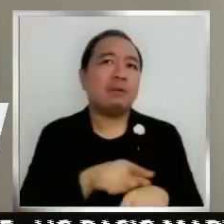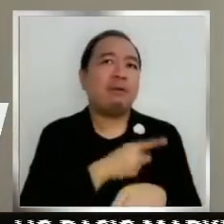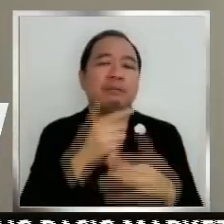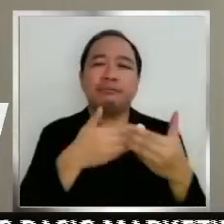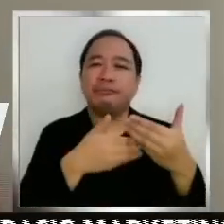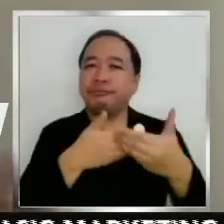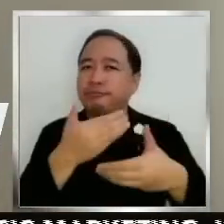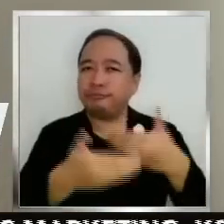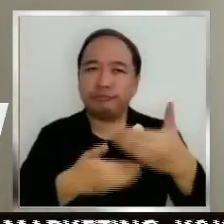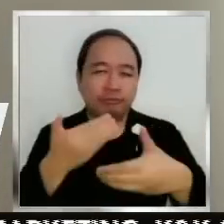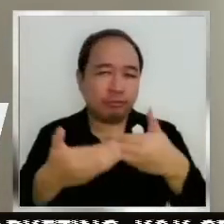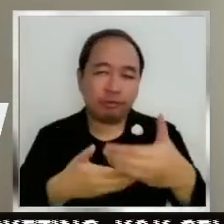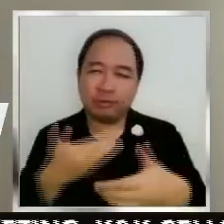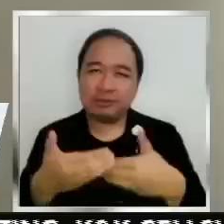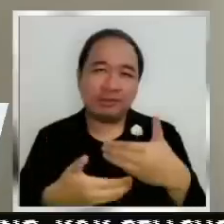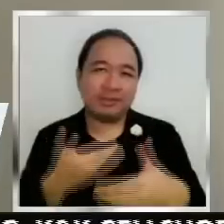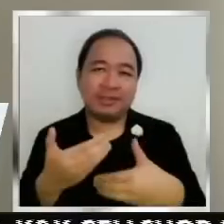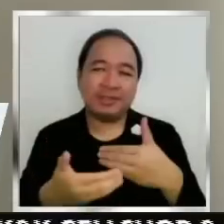ng tedious portion